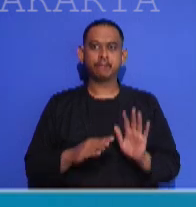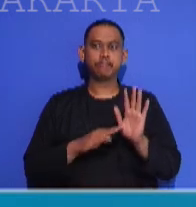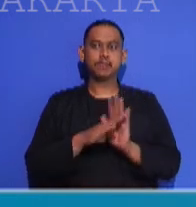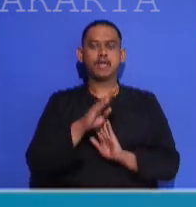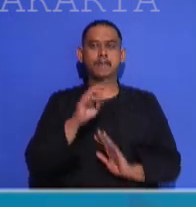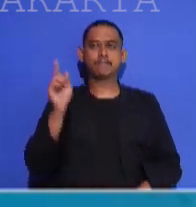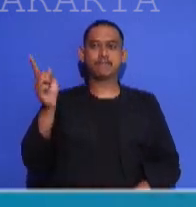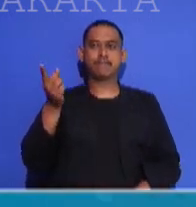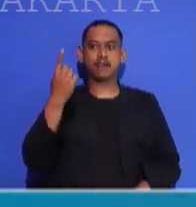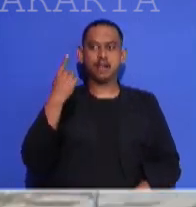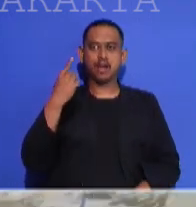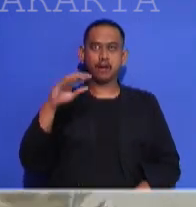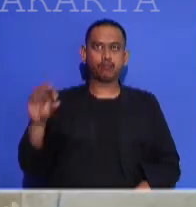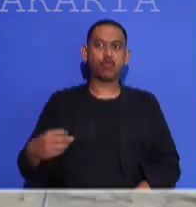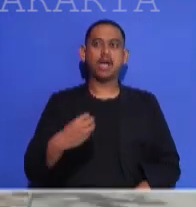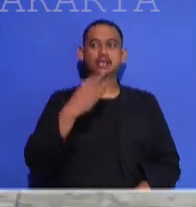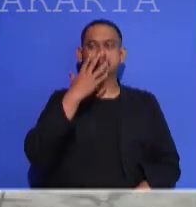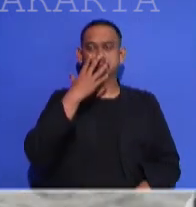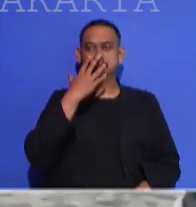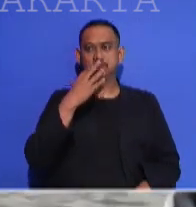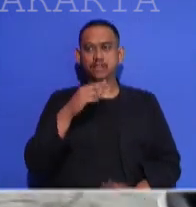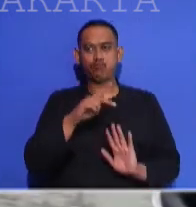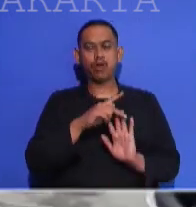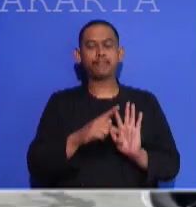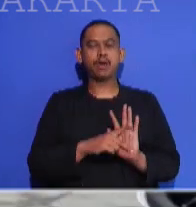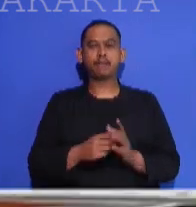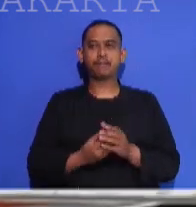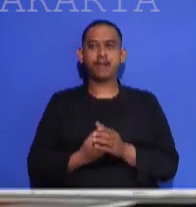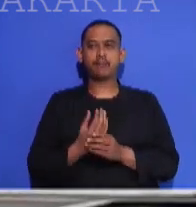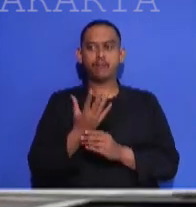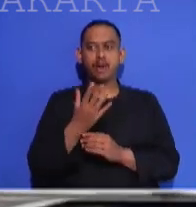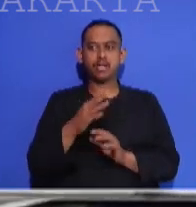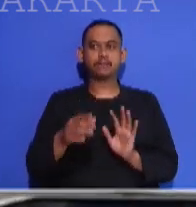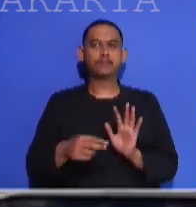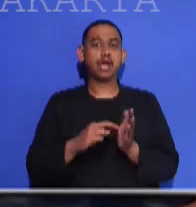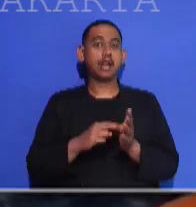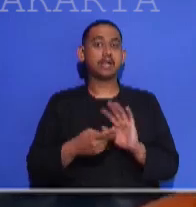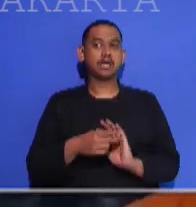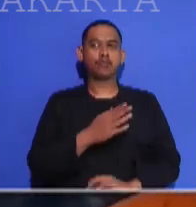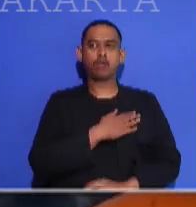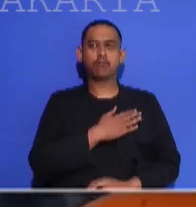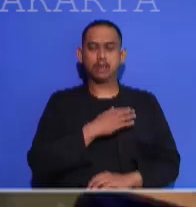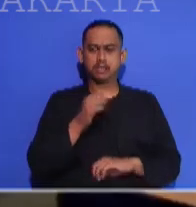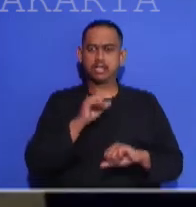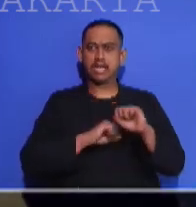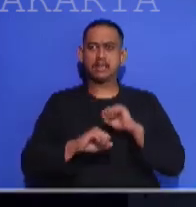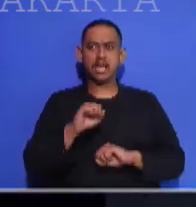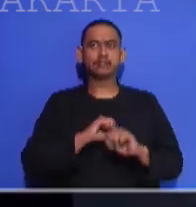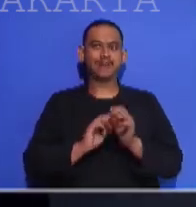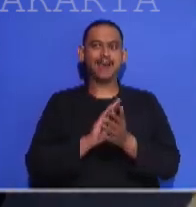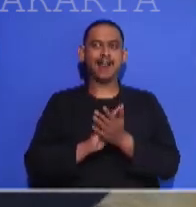Kabupaten Banyuwangi juga tidak terlepas dari program bunga desa sebuah program di mana Bupati bekerja dan memberikan pelayanan langsung ke